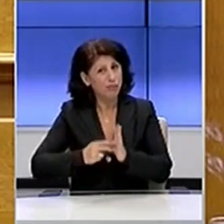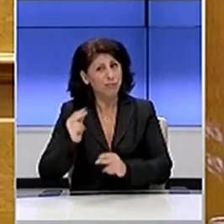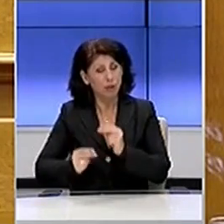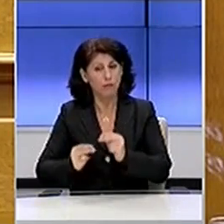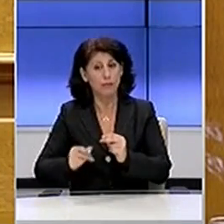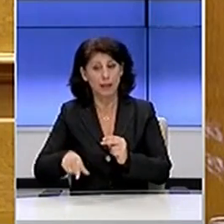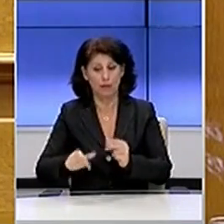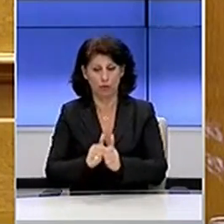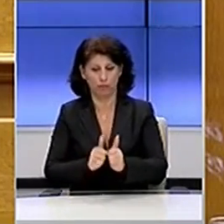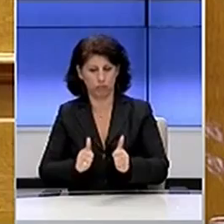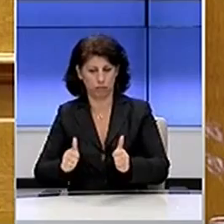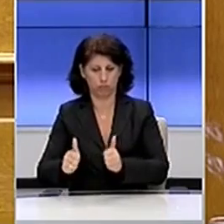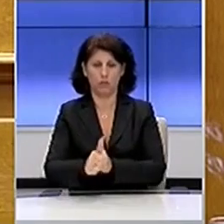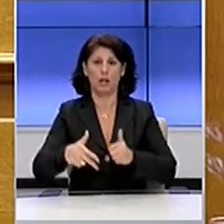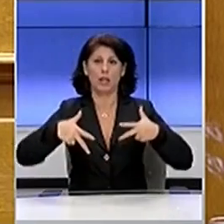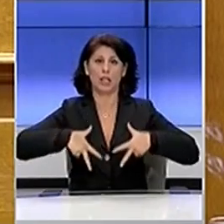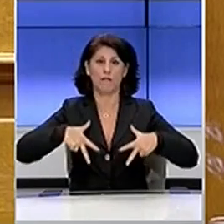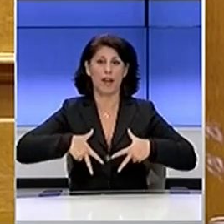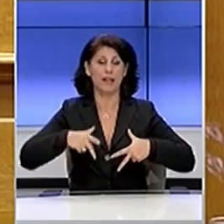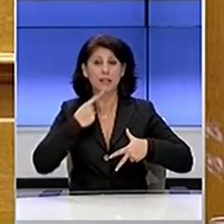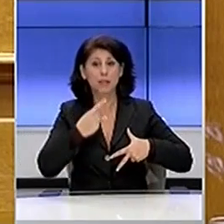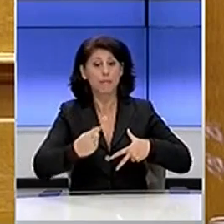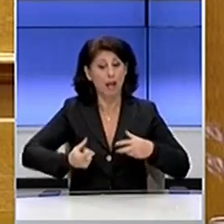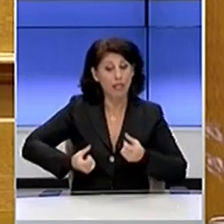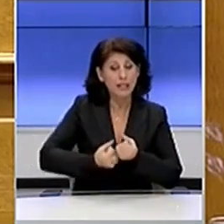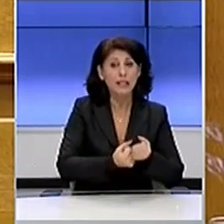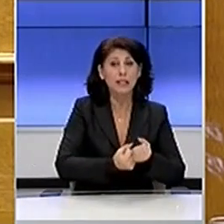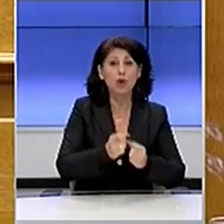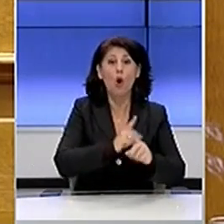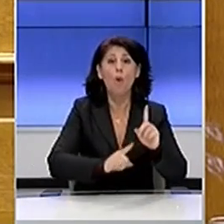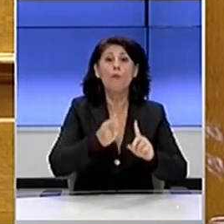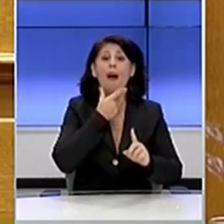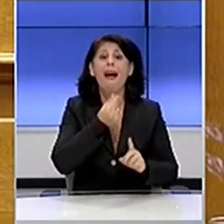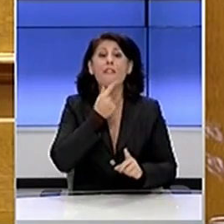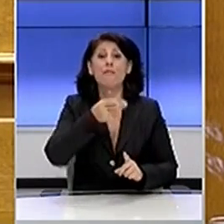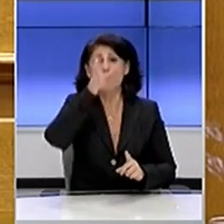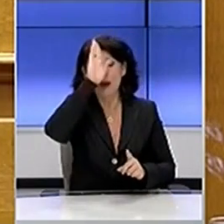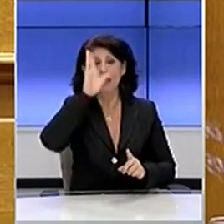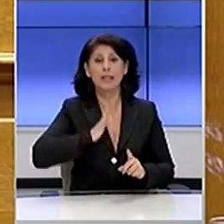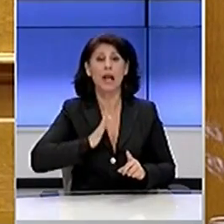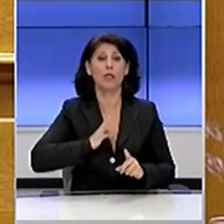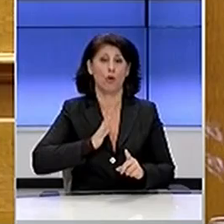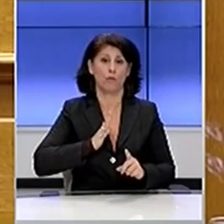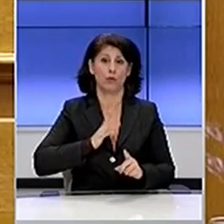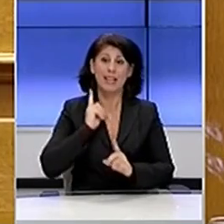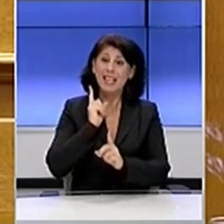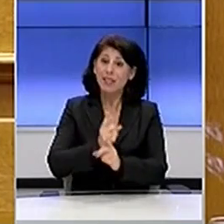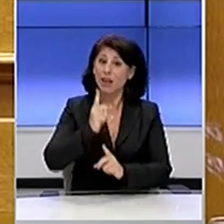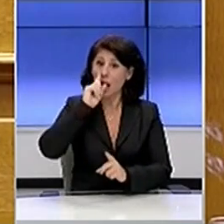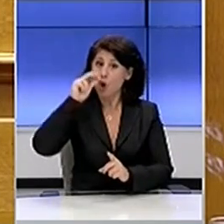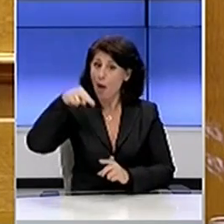είπαμε θα στηρίξουμε πάνω απ' όλα τους πιο ευάλωτους συμπολίτες μας. Γι' αυτό ήρθαμε και είπαμε ειδικά για τον